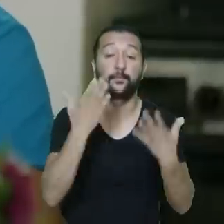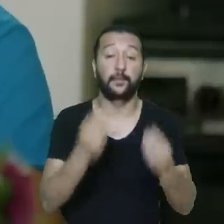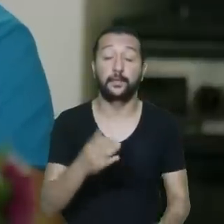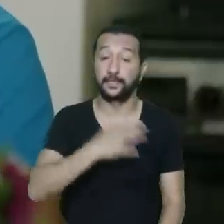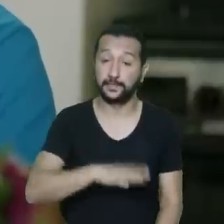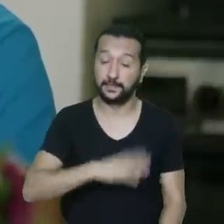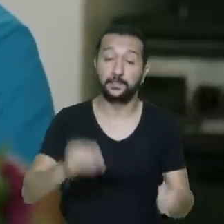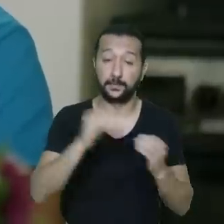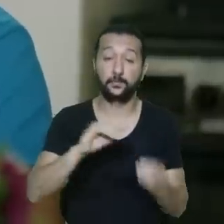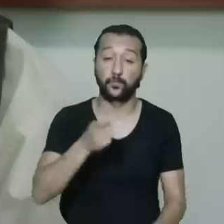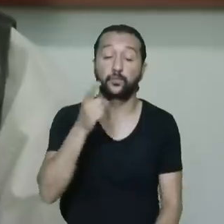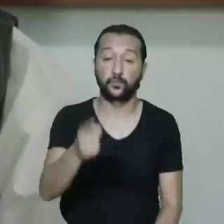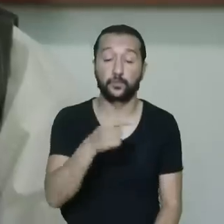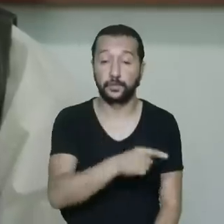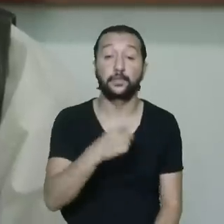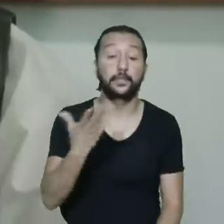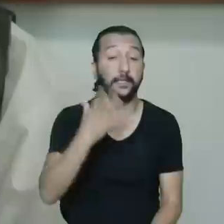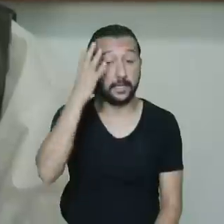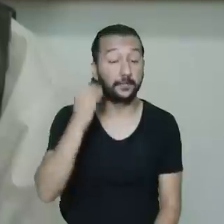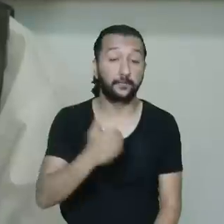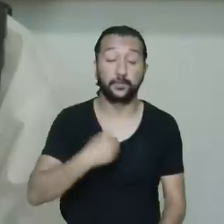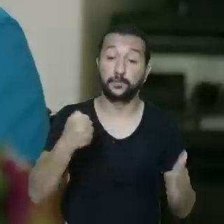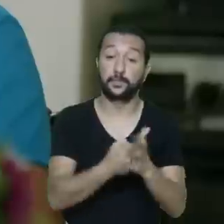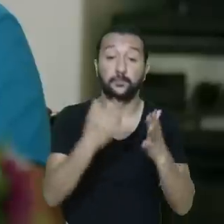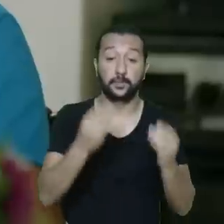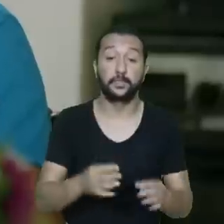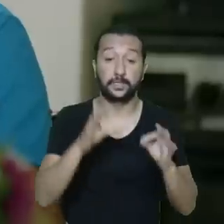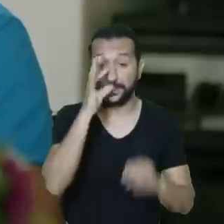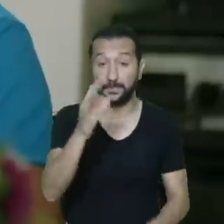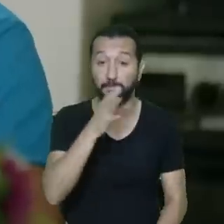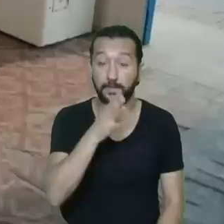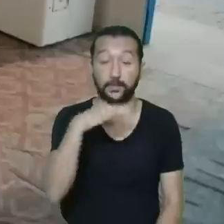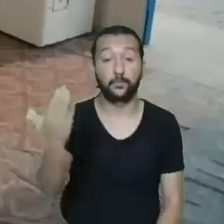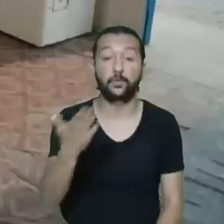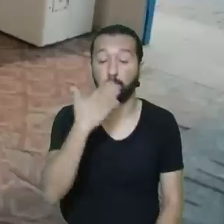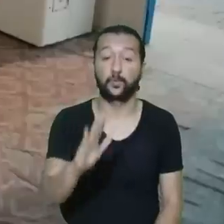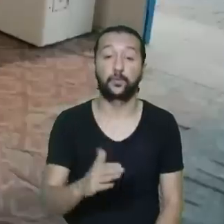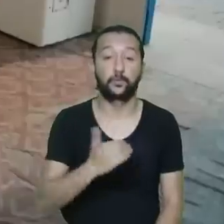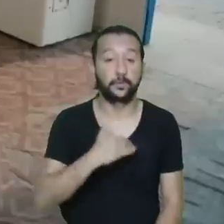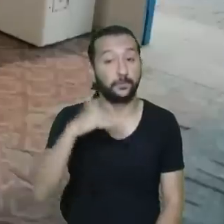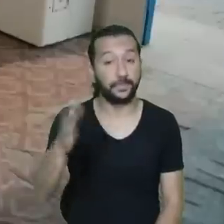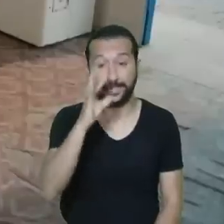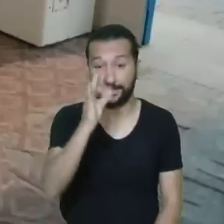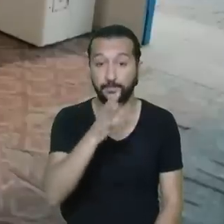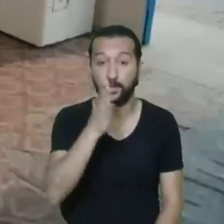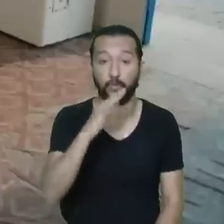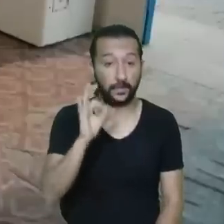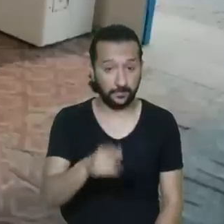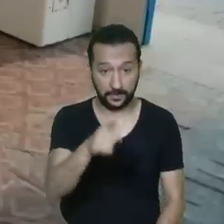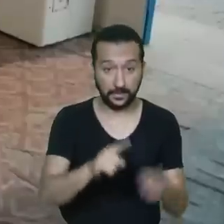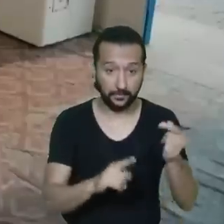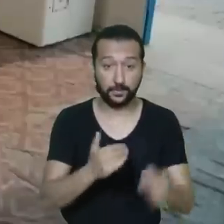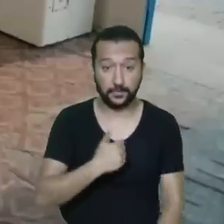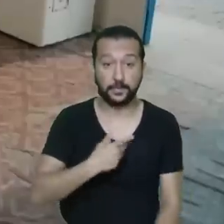Aman istediği gıda bulsun da Sadıç. Nasıl anlayacaklarmış bizim çarptığımıza? Kim biliyor ki bizden başka? Bizden başka bilen yok değil mi